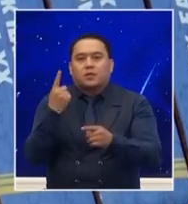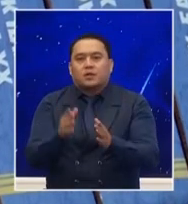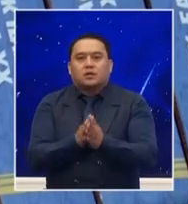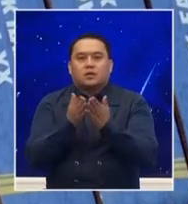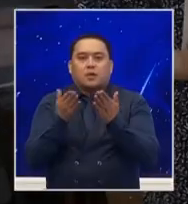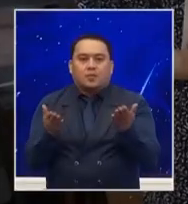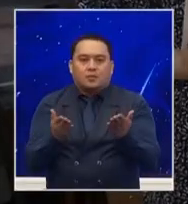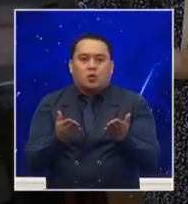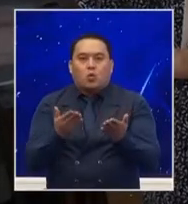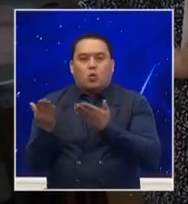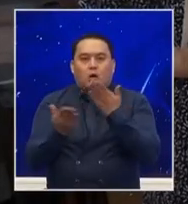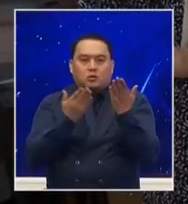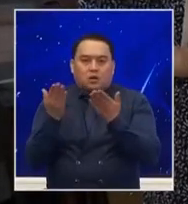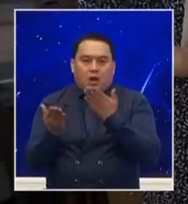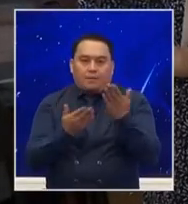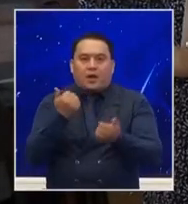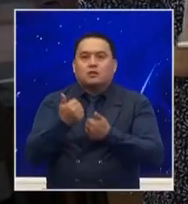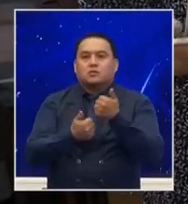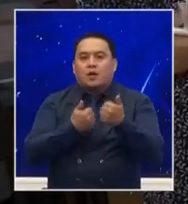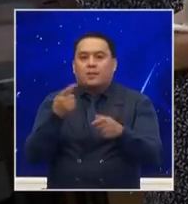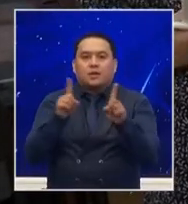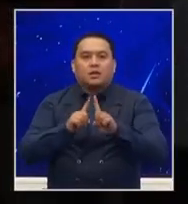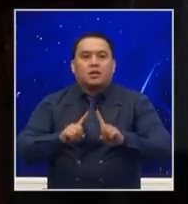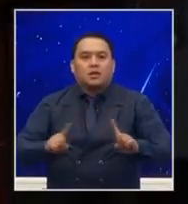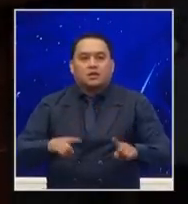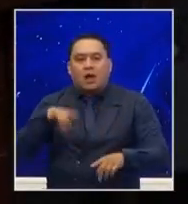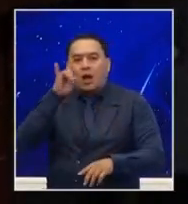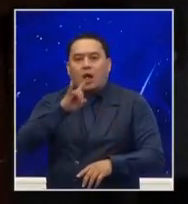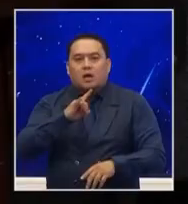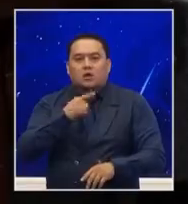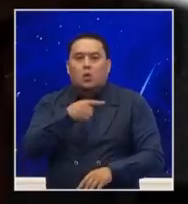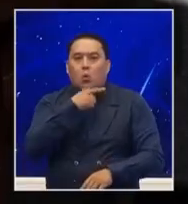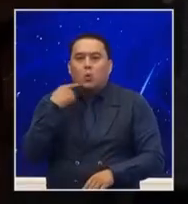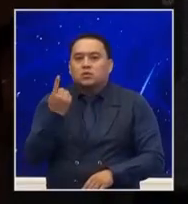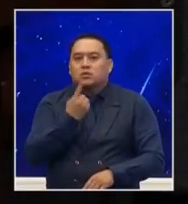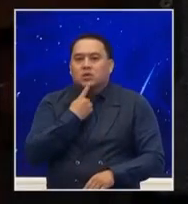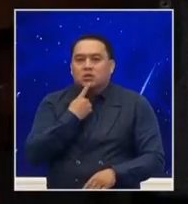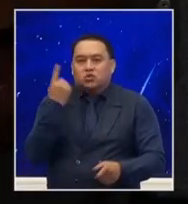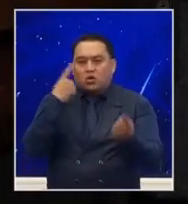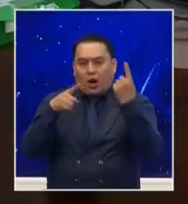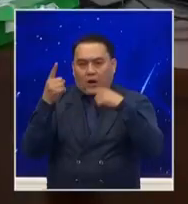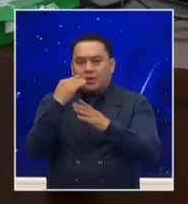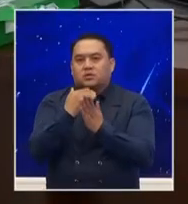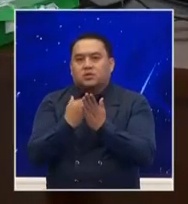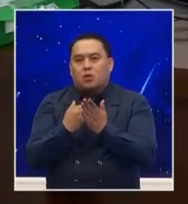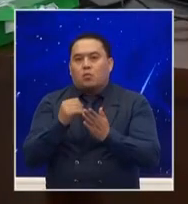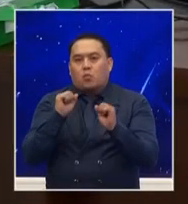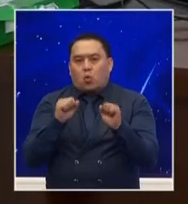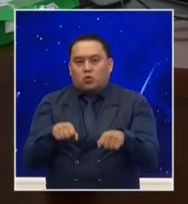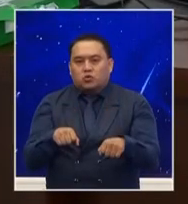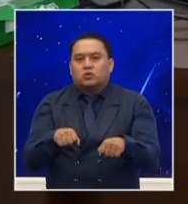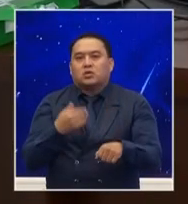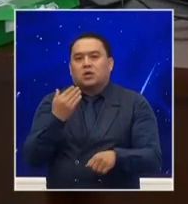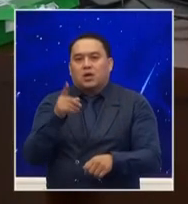оқиды. Жалпы кітап құмарлар бәсекенің бір ерекшелігі қазақ және орыс тілінде жазылған шығармалар тізімі бойынша